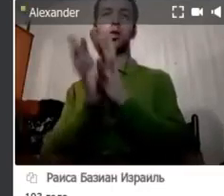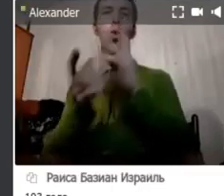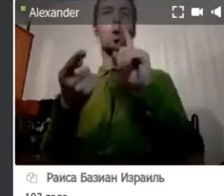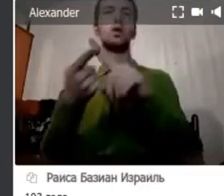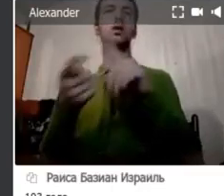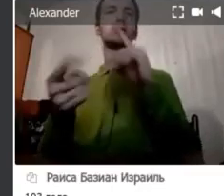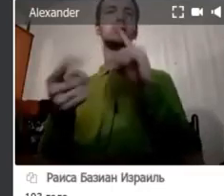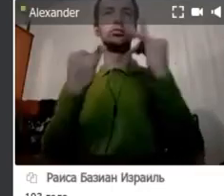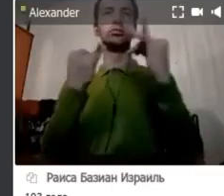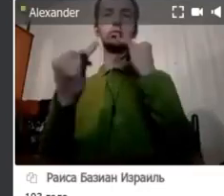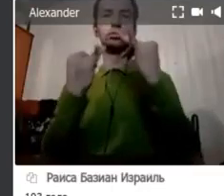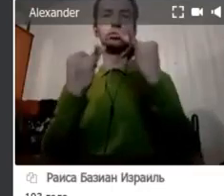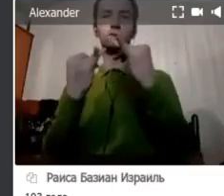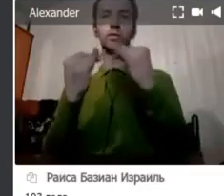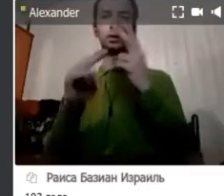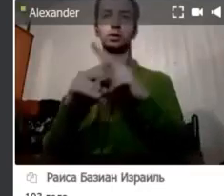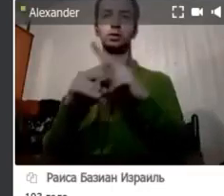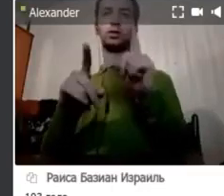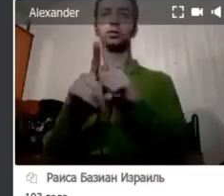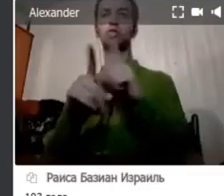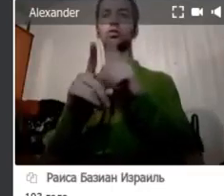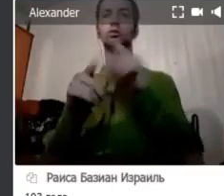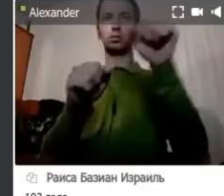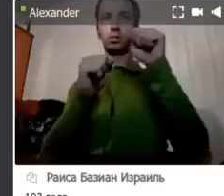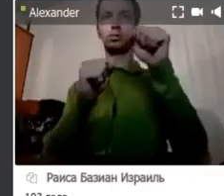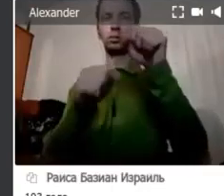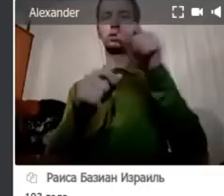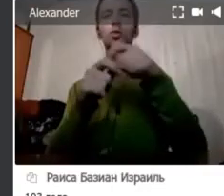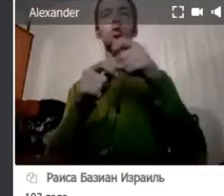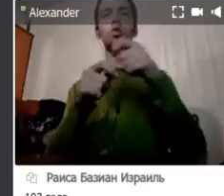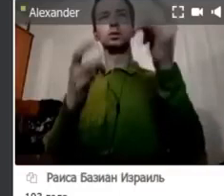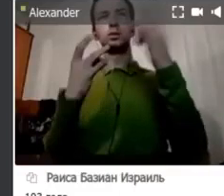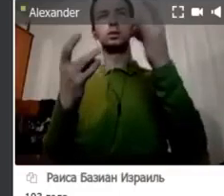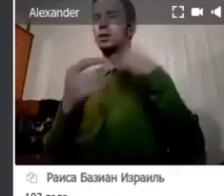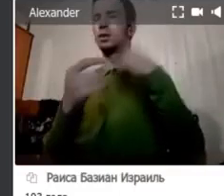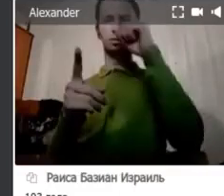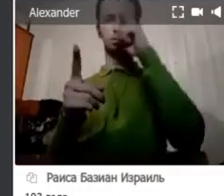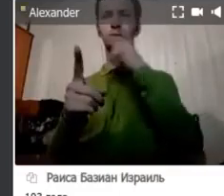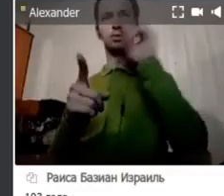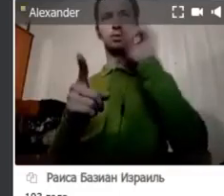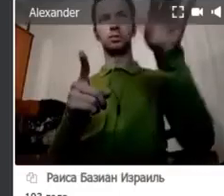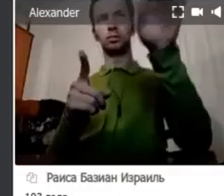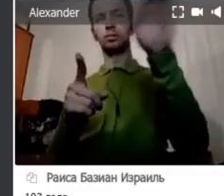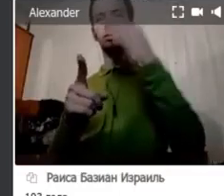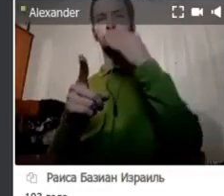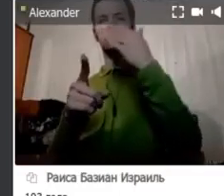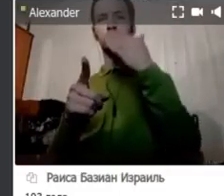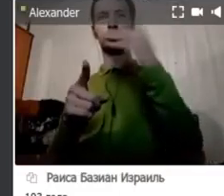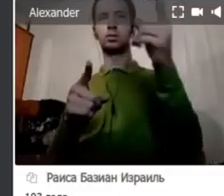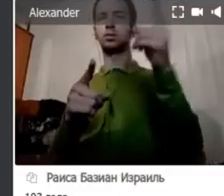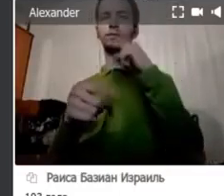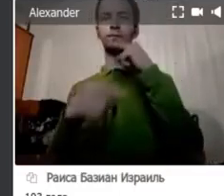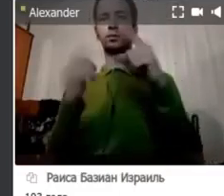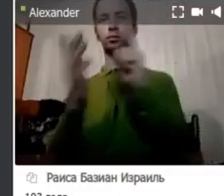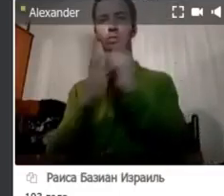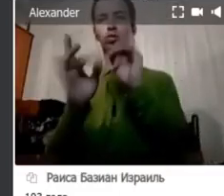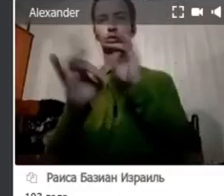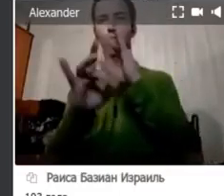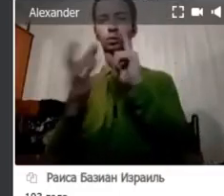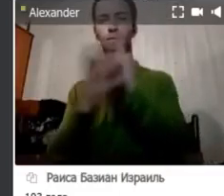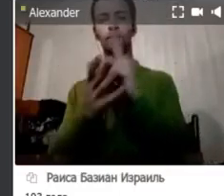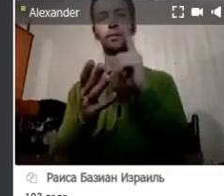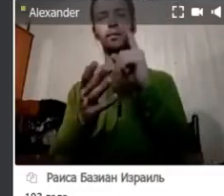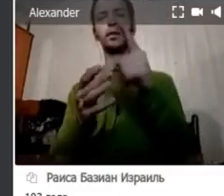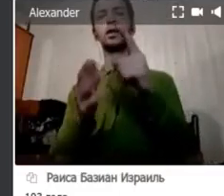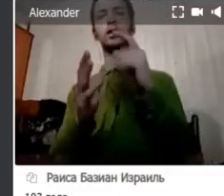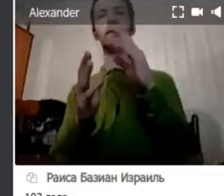задайте вопрос, вы где-то в командном чате, вы в любом случае есть, там у нас есть и в Скайпе, и в Телеграме чат,